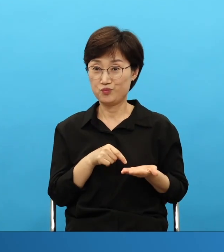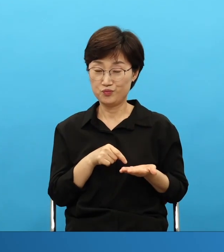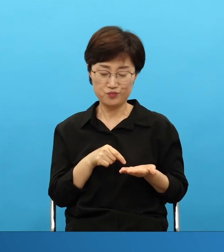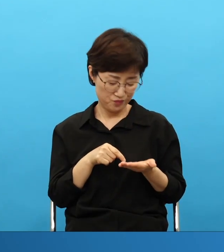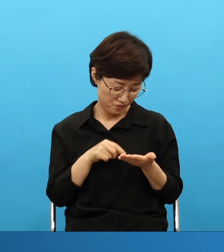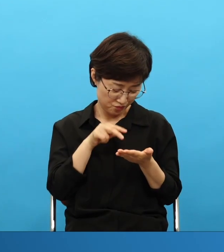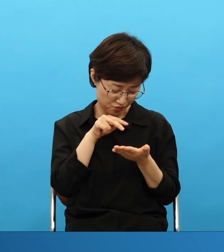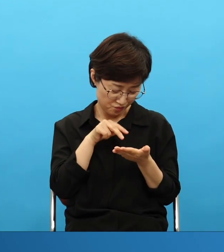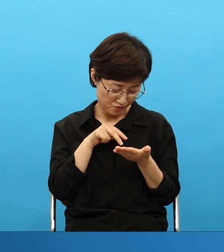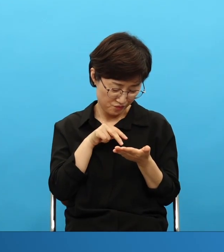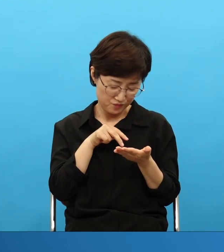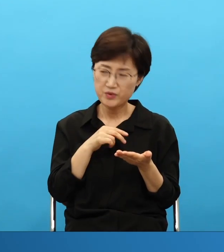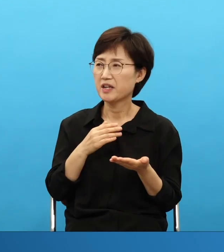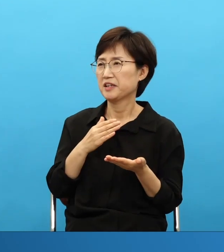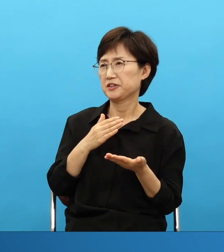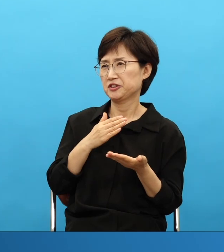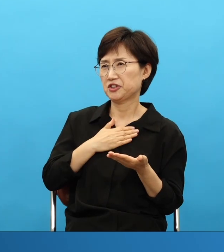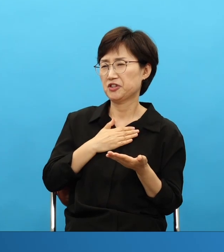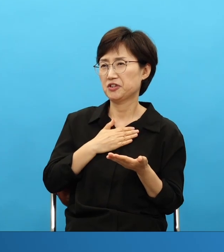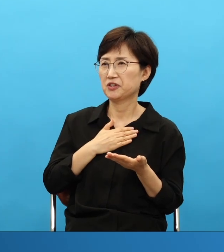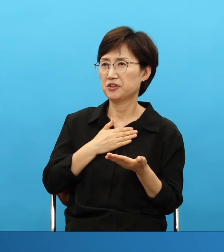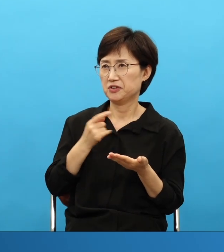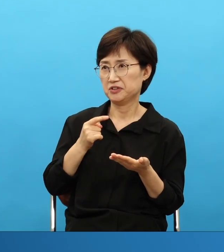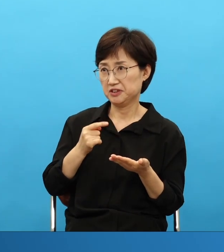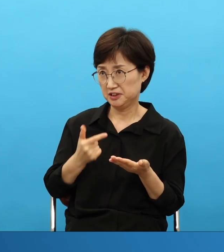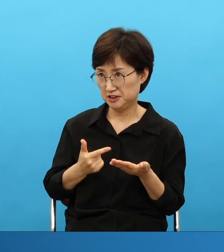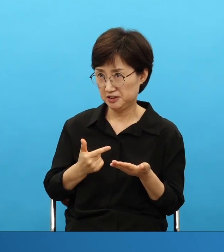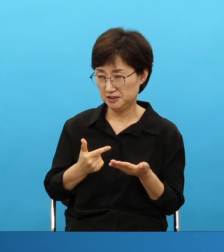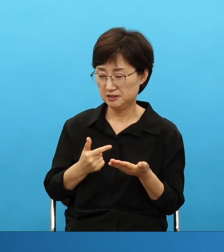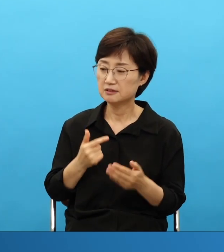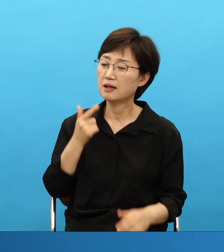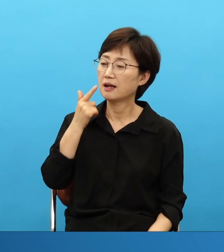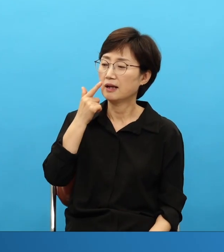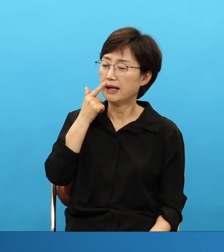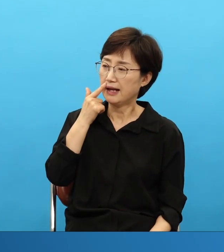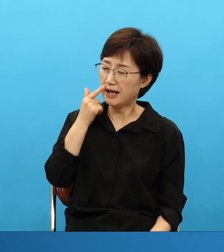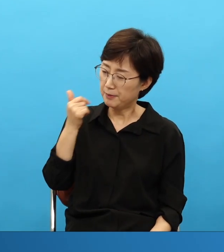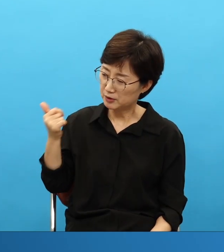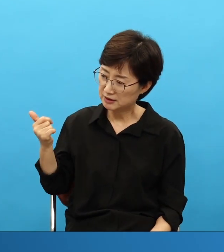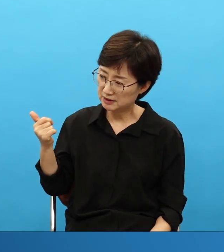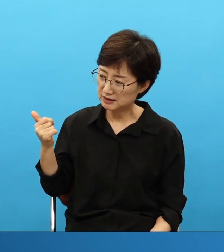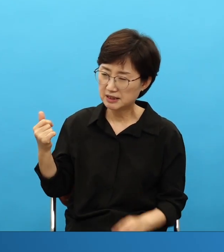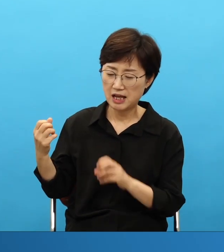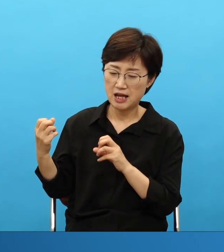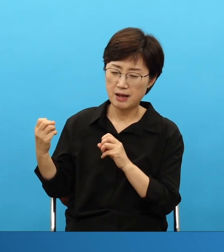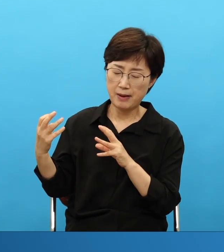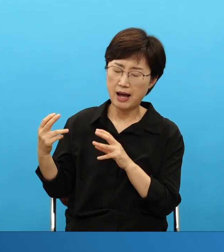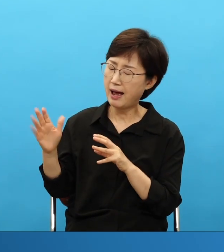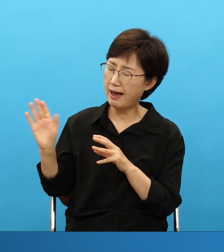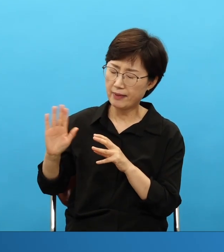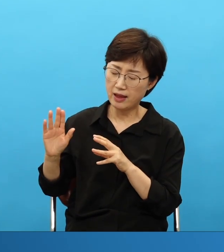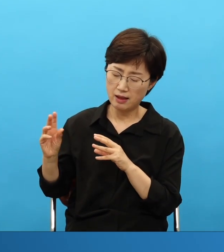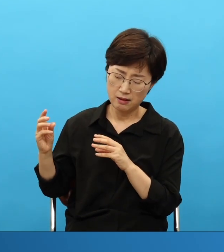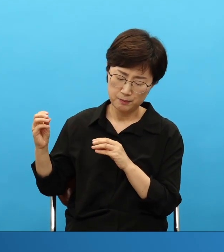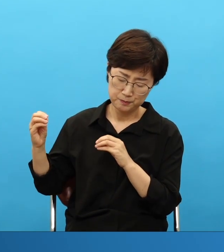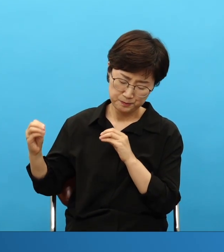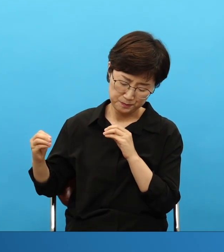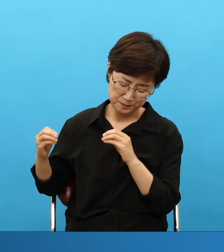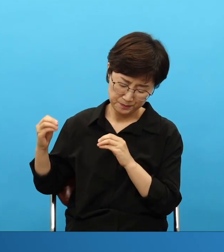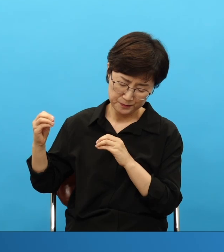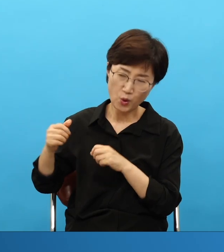뭐라고냐 저는 아버지하고 말 안한 제가 5년